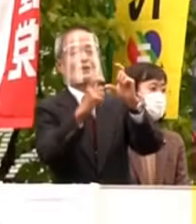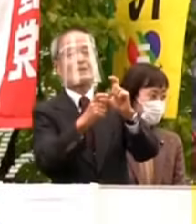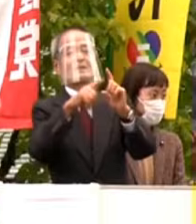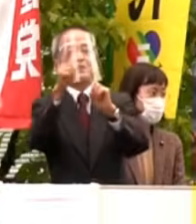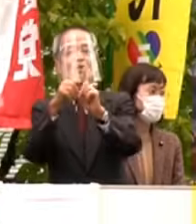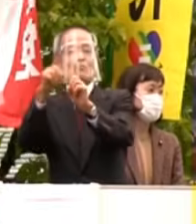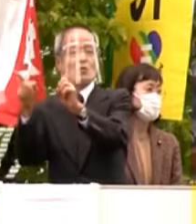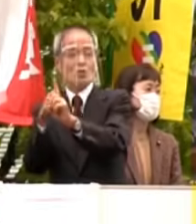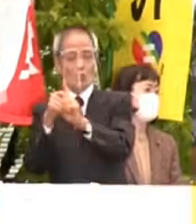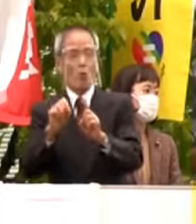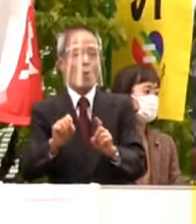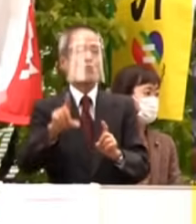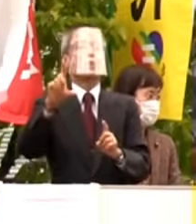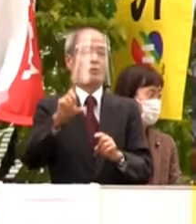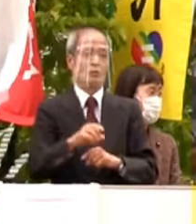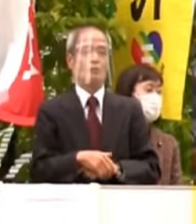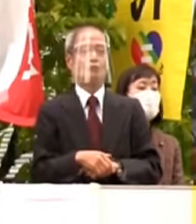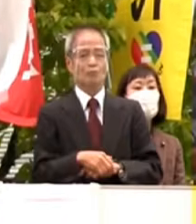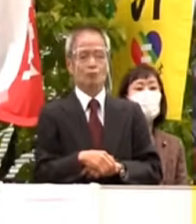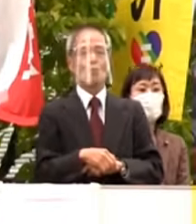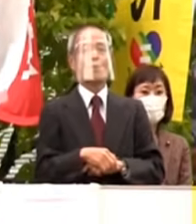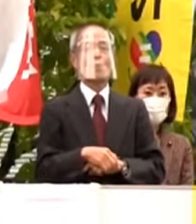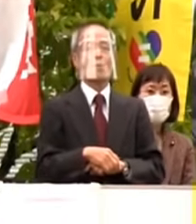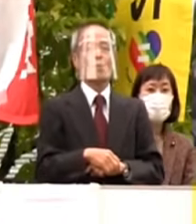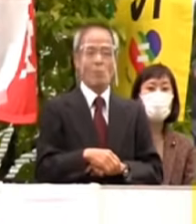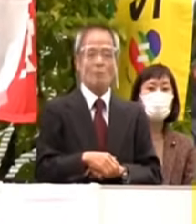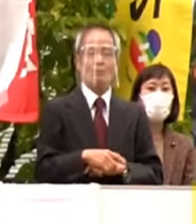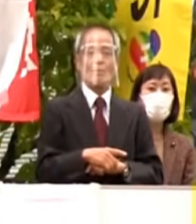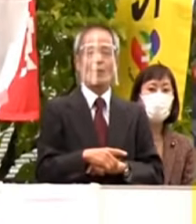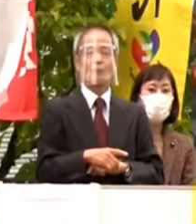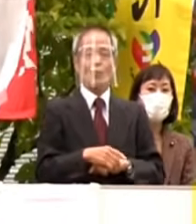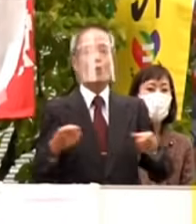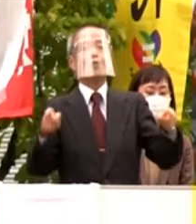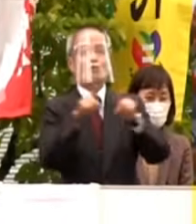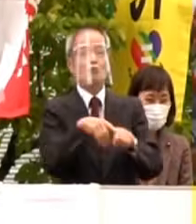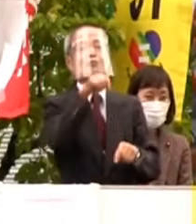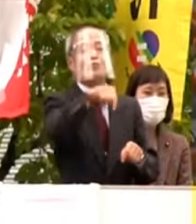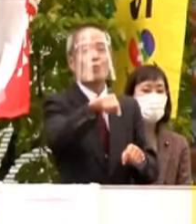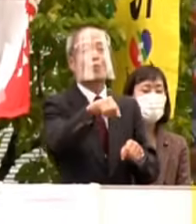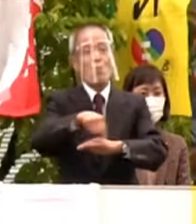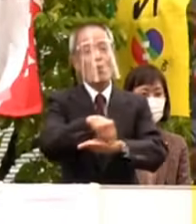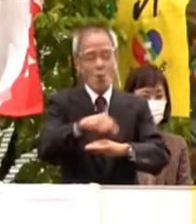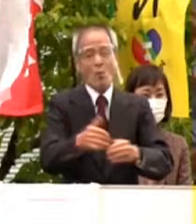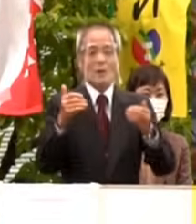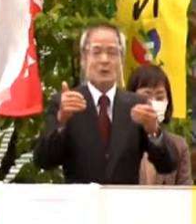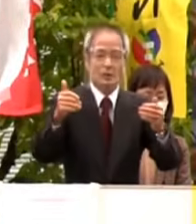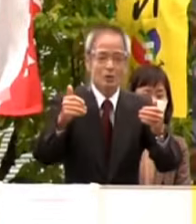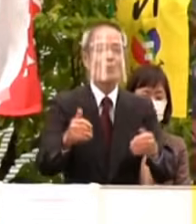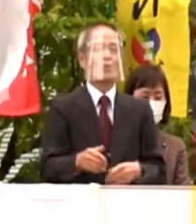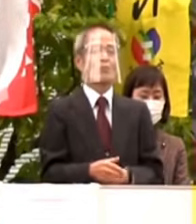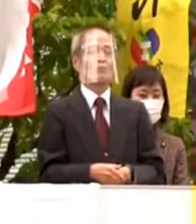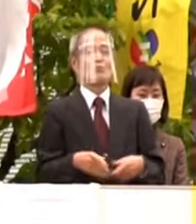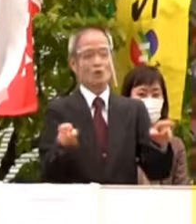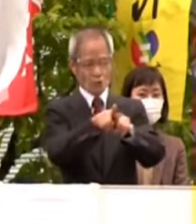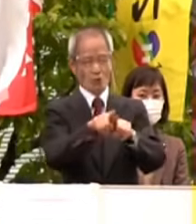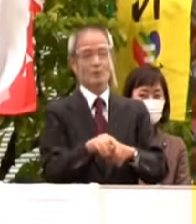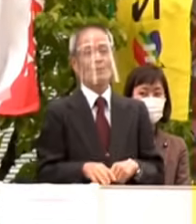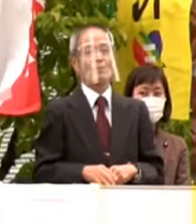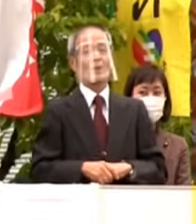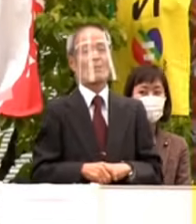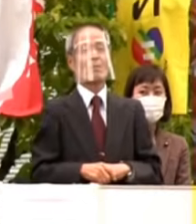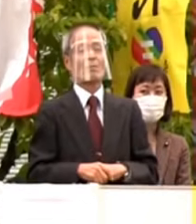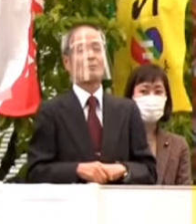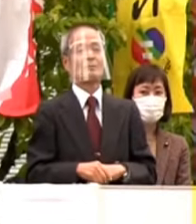も増える。未来ある道をご一緒に進もうじゃありませんか。この問題も選挙の大争点になってまいりま